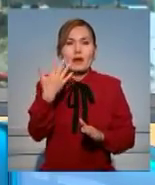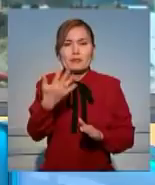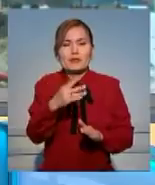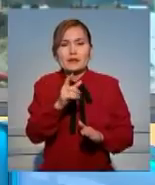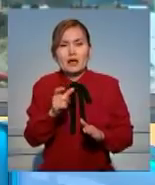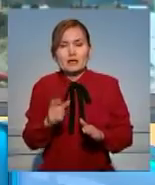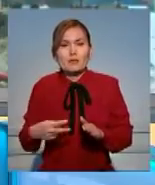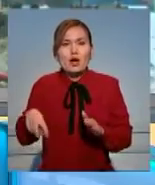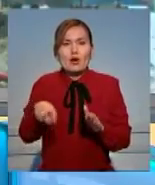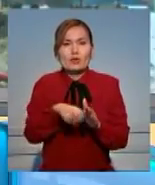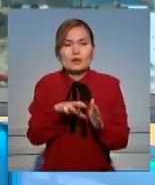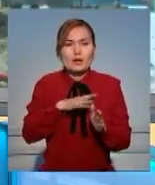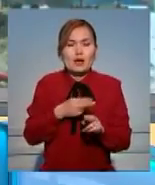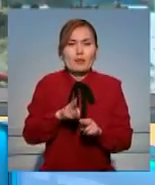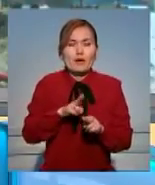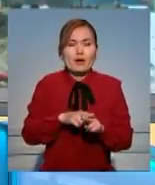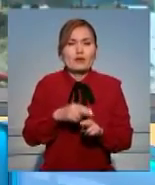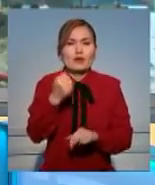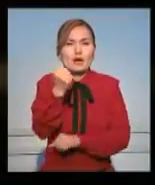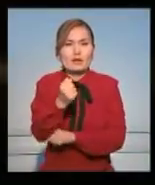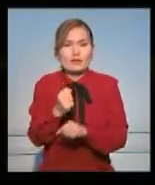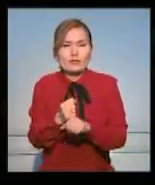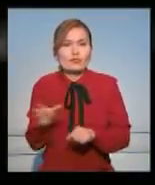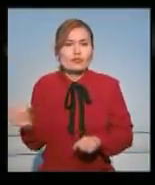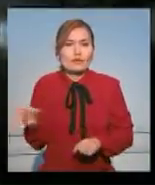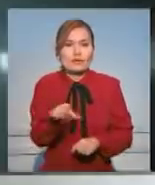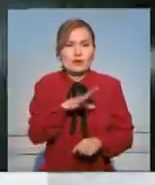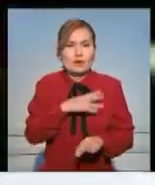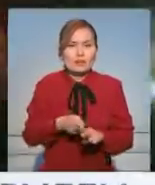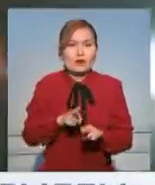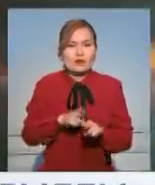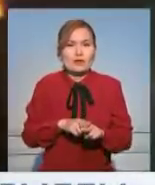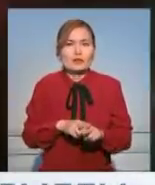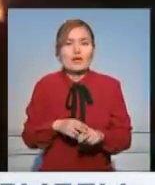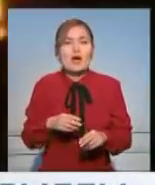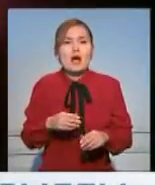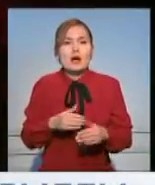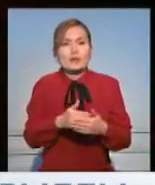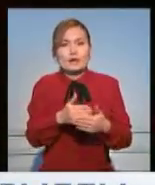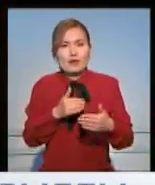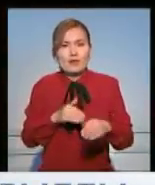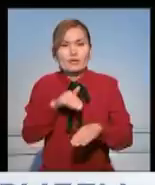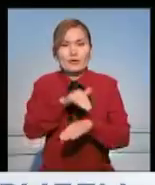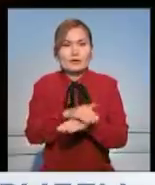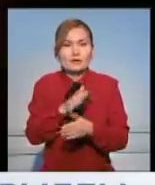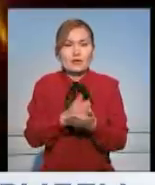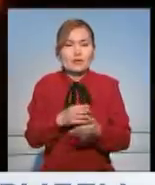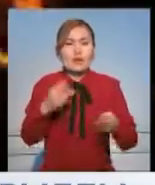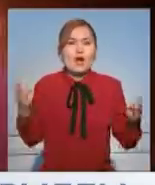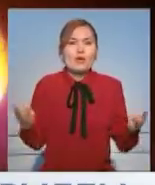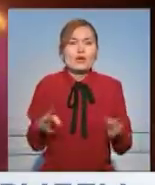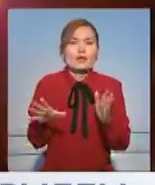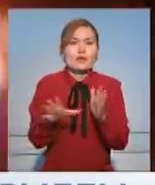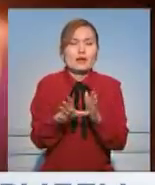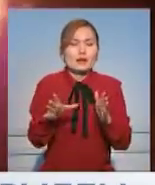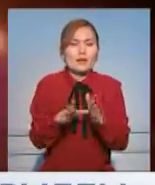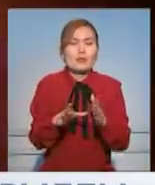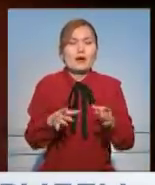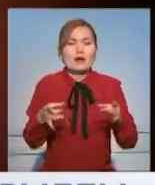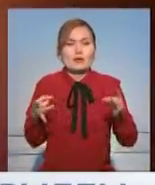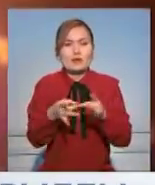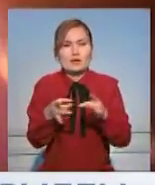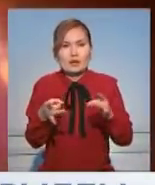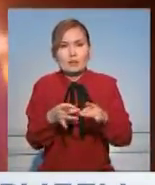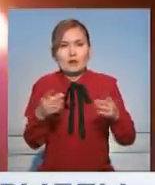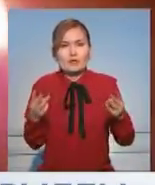Бұл техника цемент зауытына тиесілі екен. Ондағы адамдар вахтадан келе жатқан. Алдын ала деректер бойынша өрт электр сымдарының тұйықталуынан